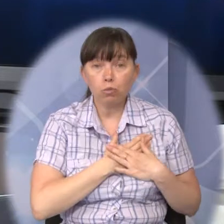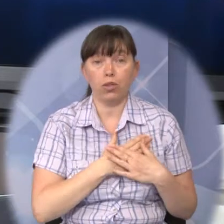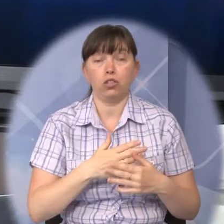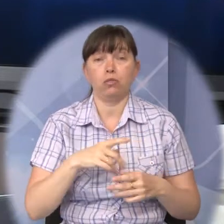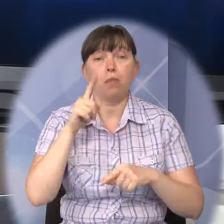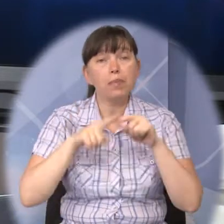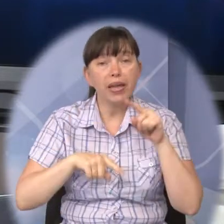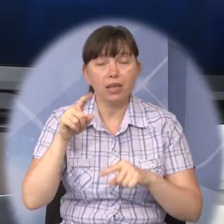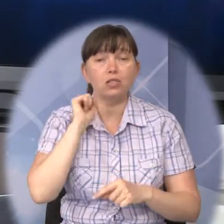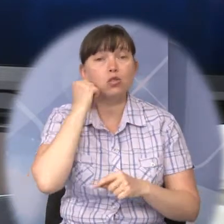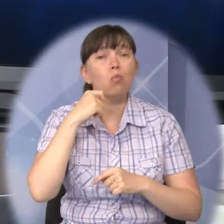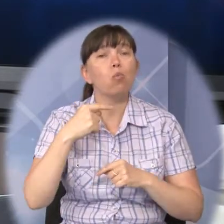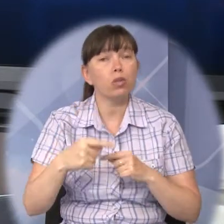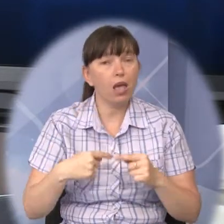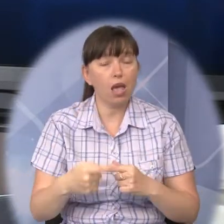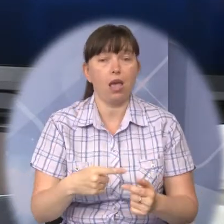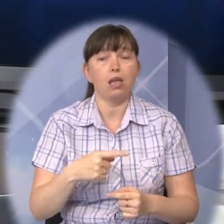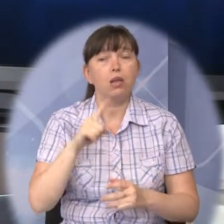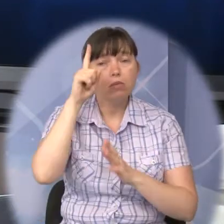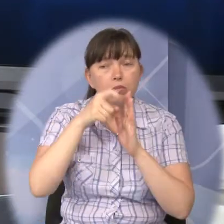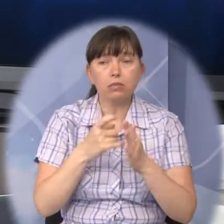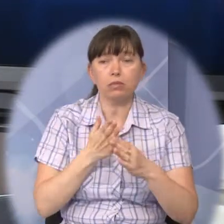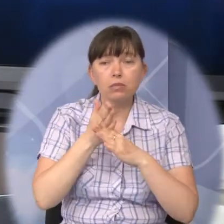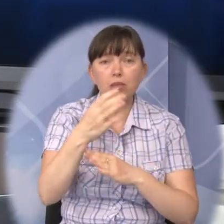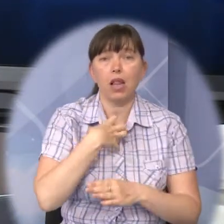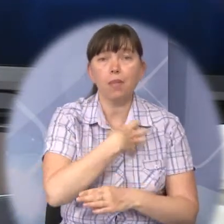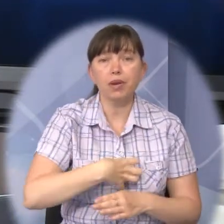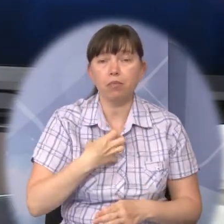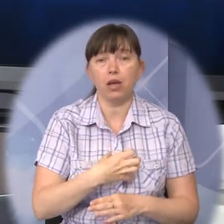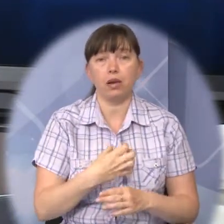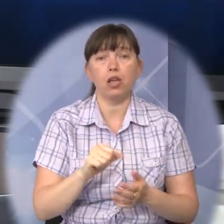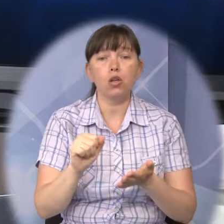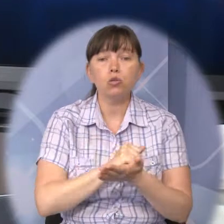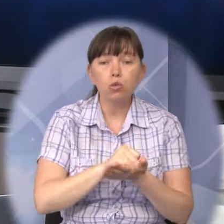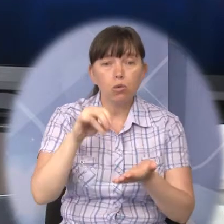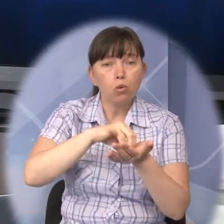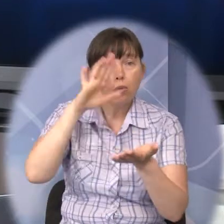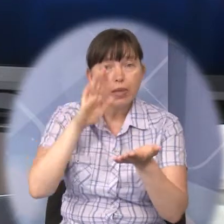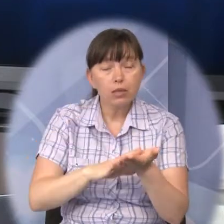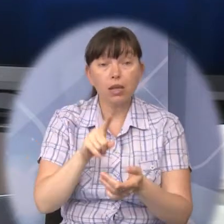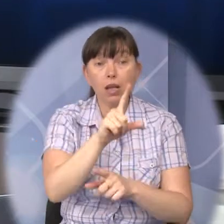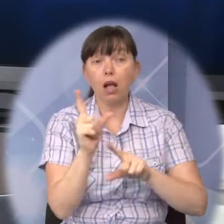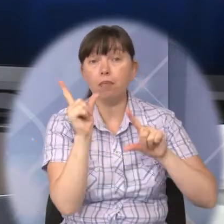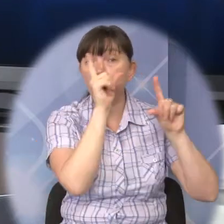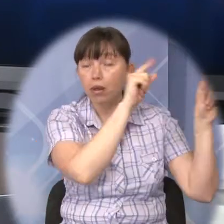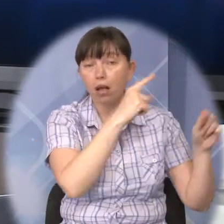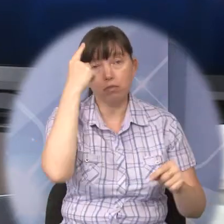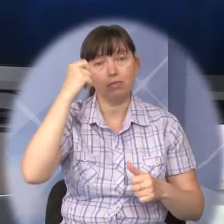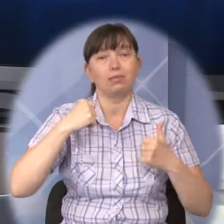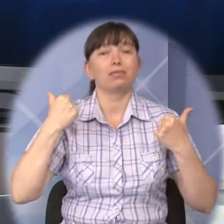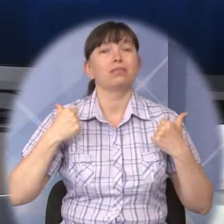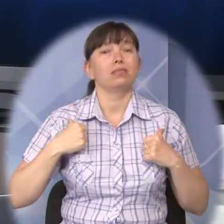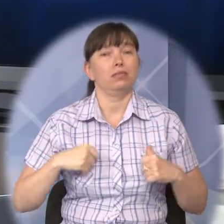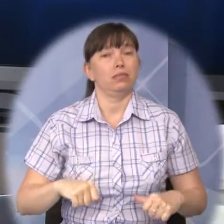părinții, bunii, să se informeze, să se adreseze la primărie, să-i documentăm ca ei plecând undeva